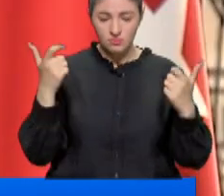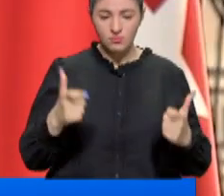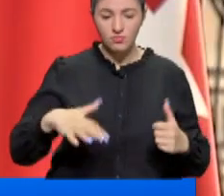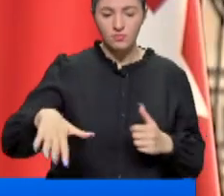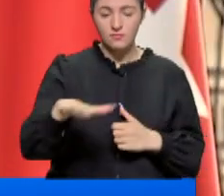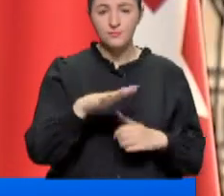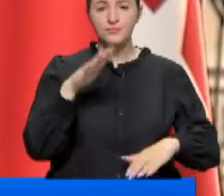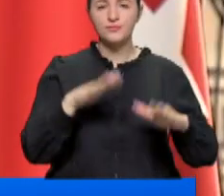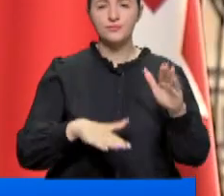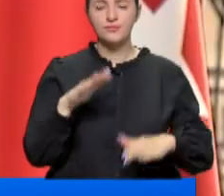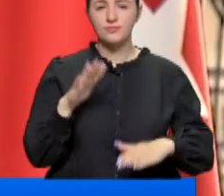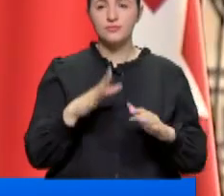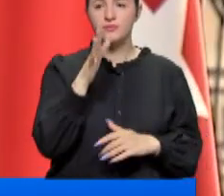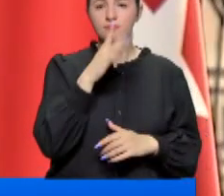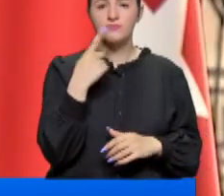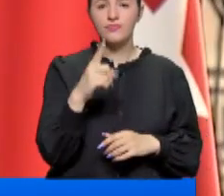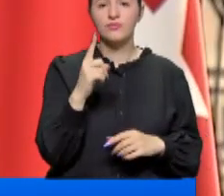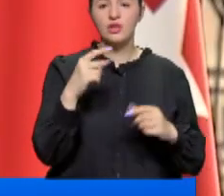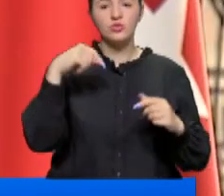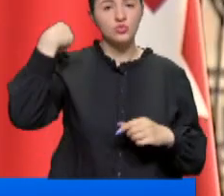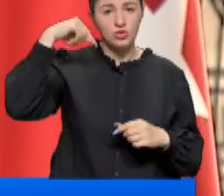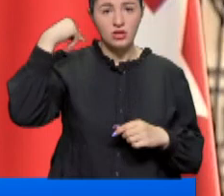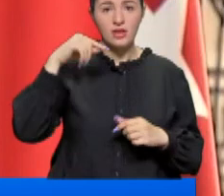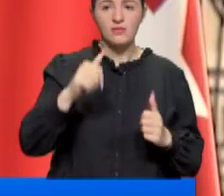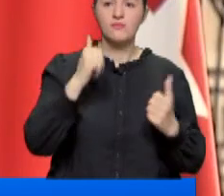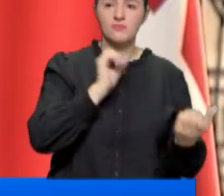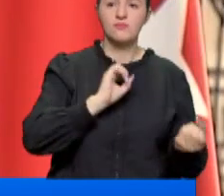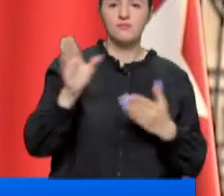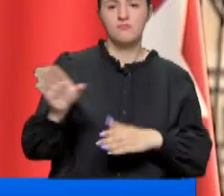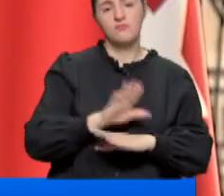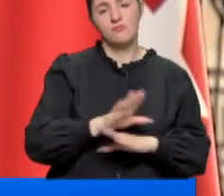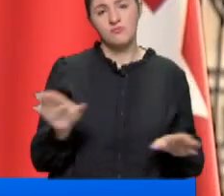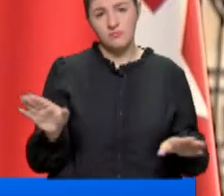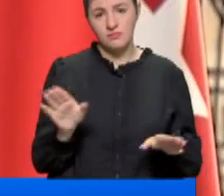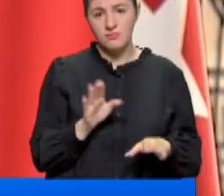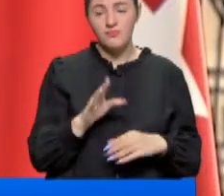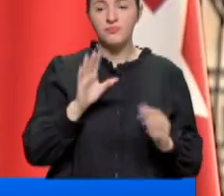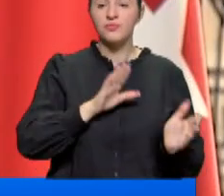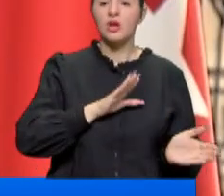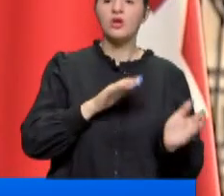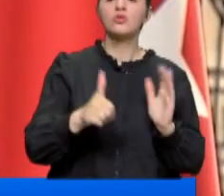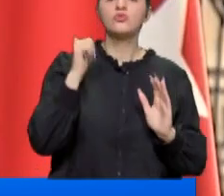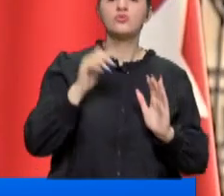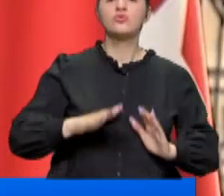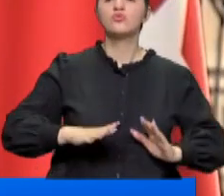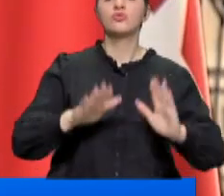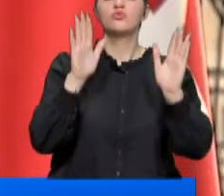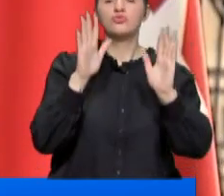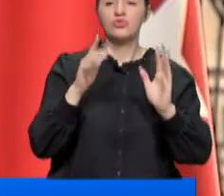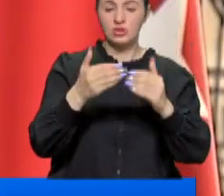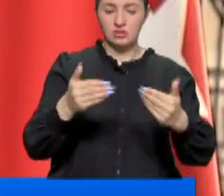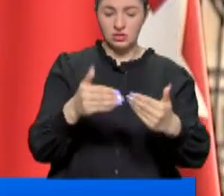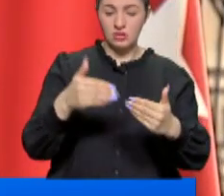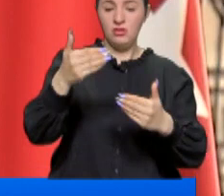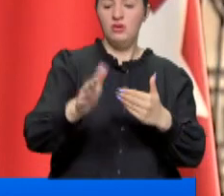bölgelere yaklaşık 500 bin Suriyeli geri dönüş yapmıştır göçü sınır ötesinde